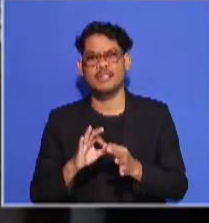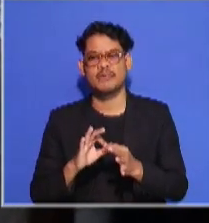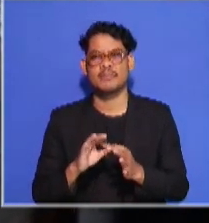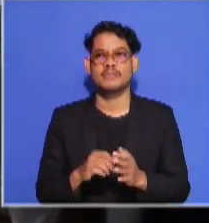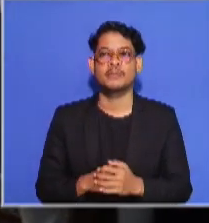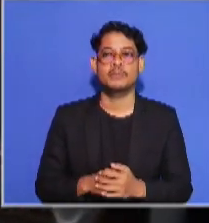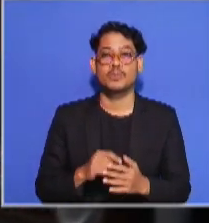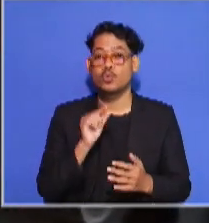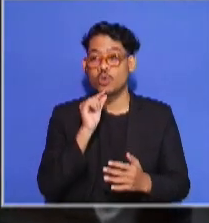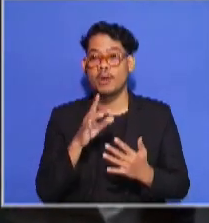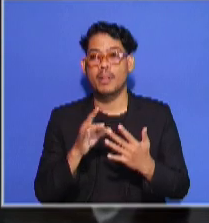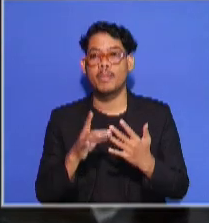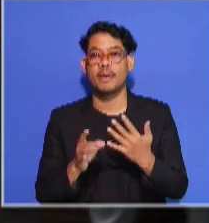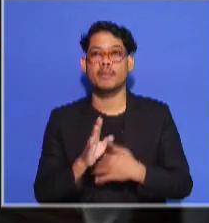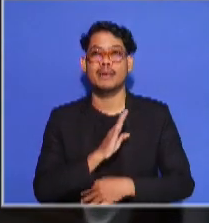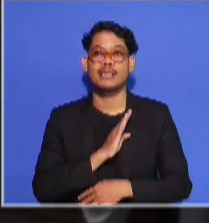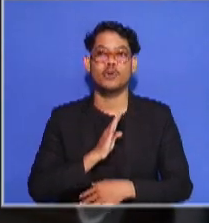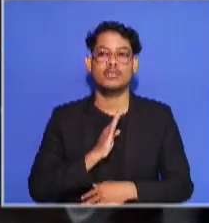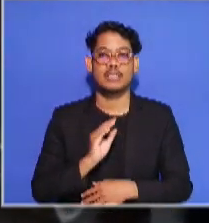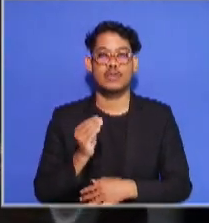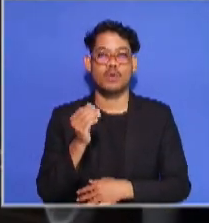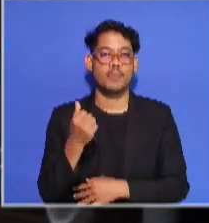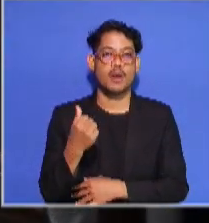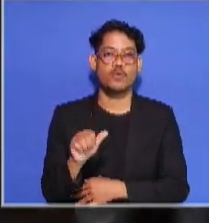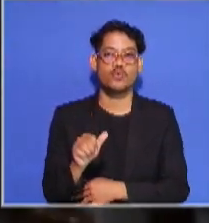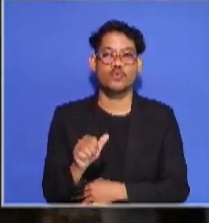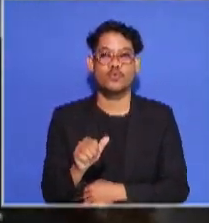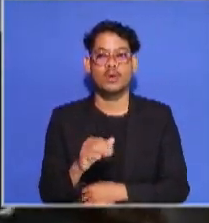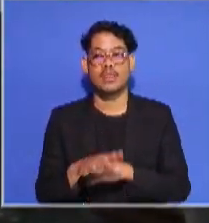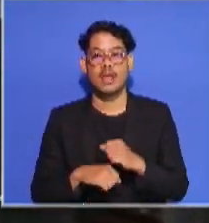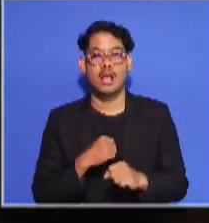untuk memilih pengurus dan ketua baru IHGMA DIY periode